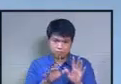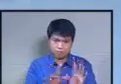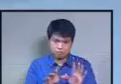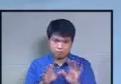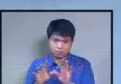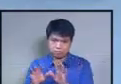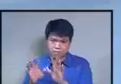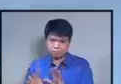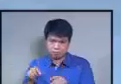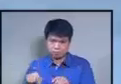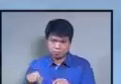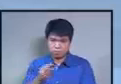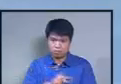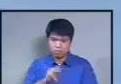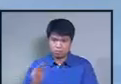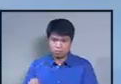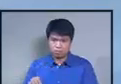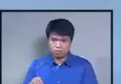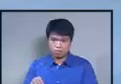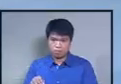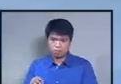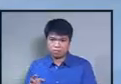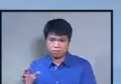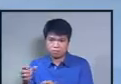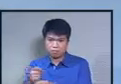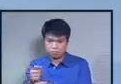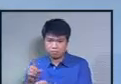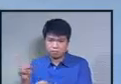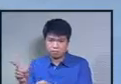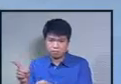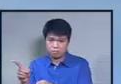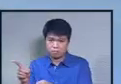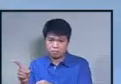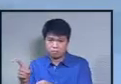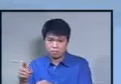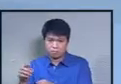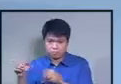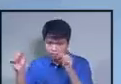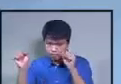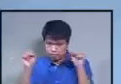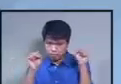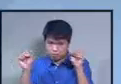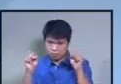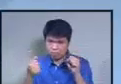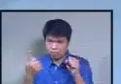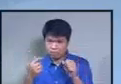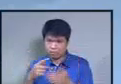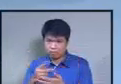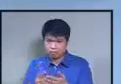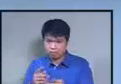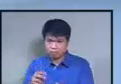ng pangapag-ulan dito sa Metro Manila. At nahahagip din ng bagyo ang tail end of a cold front, mga kapatid, ng ilang bahagi po ng Northern